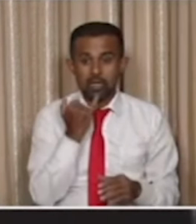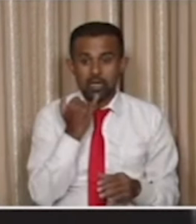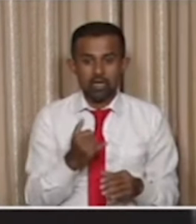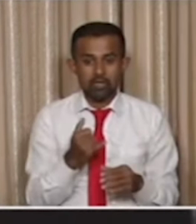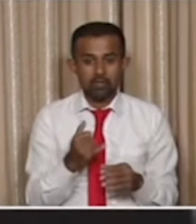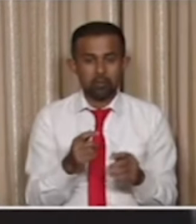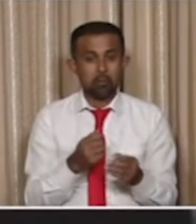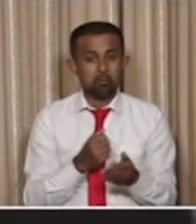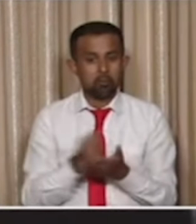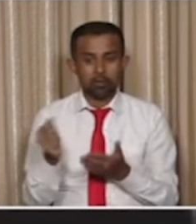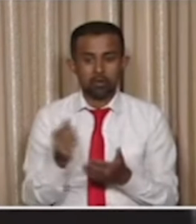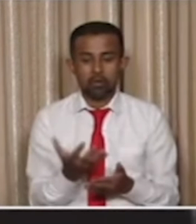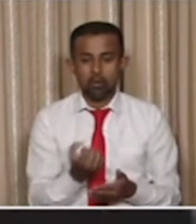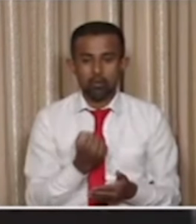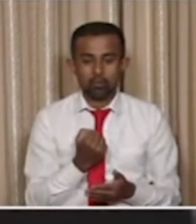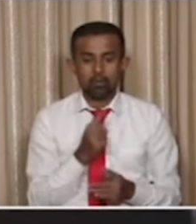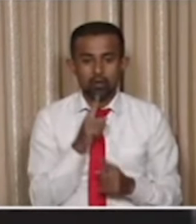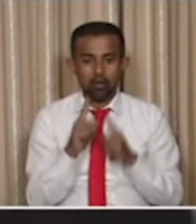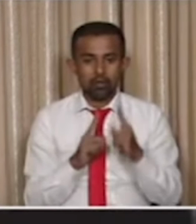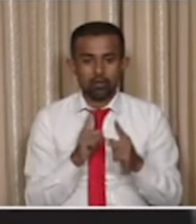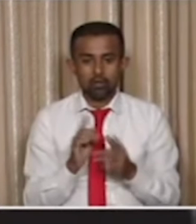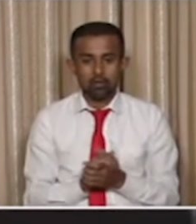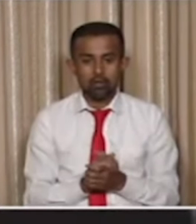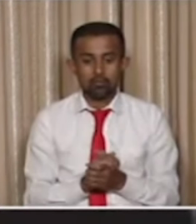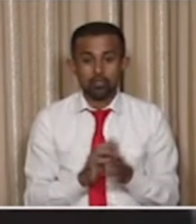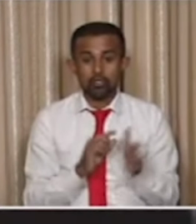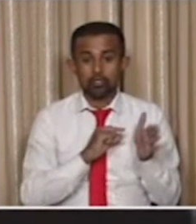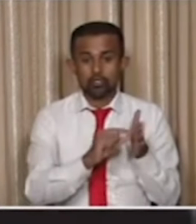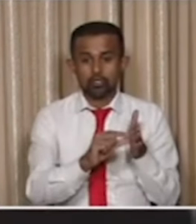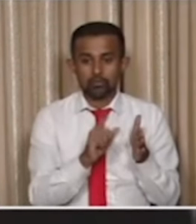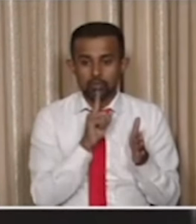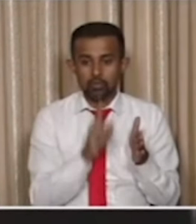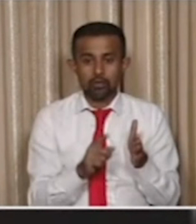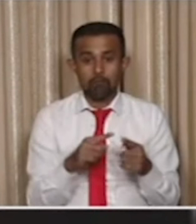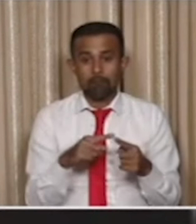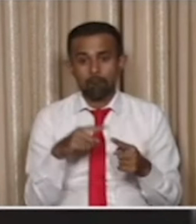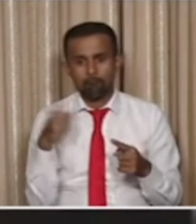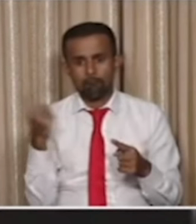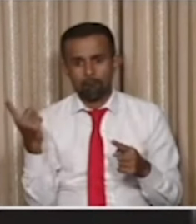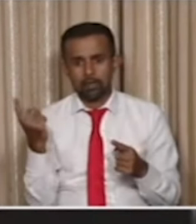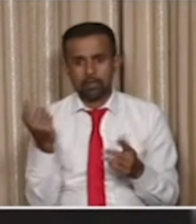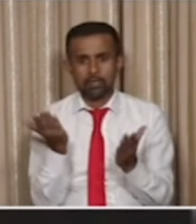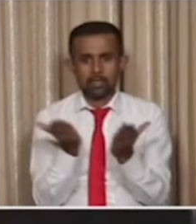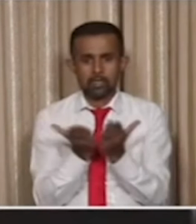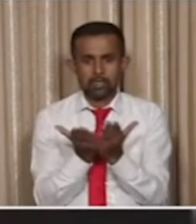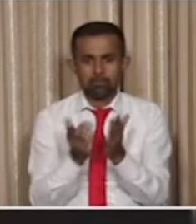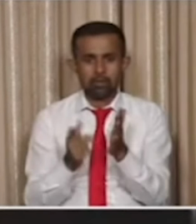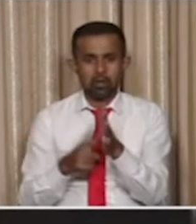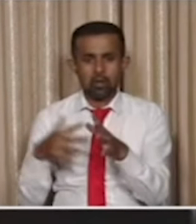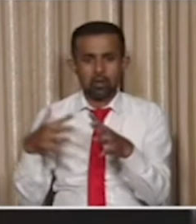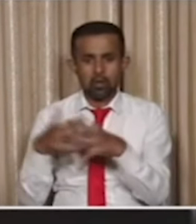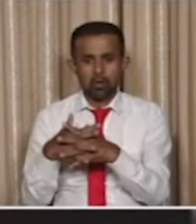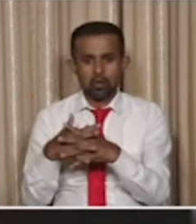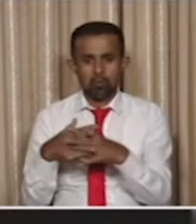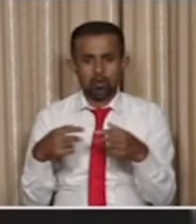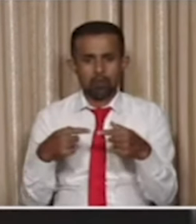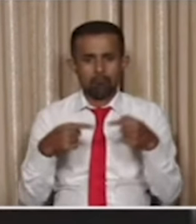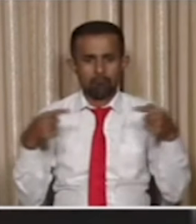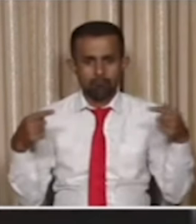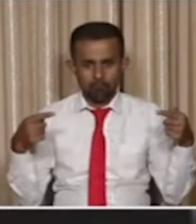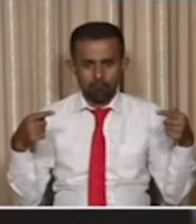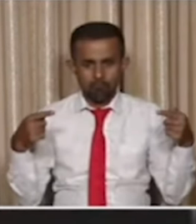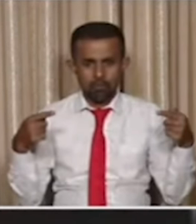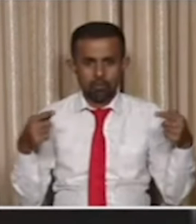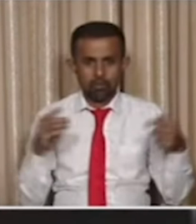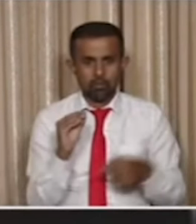ඕනි ඒකයි අපි මේ ගැන කතා කරන්නේ මේ වගන්තියන් කියනවා වෙනත්යම් ලිඛිත නීතියක පටහැනිව කුමක් සඳහා